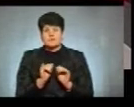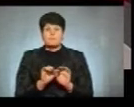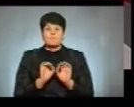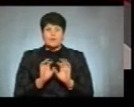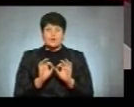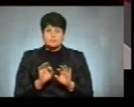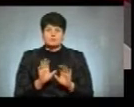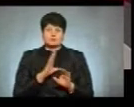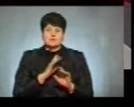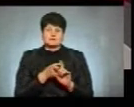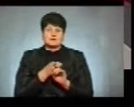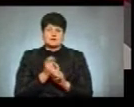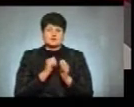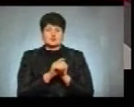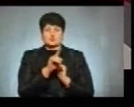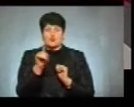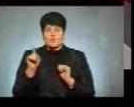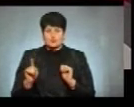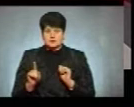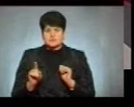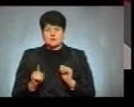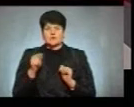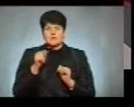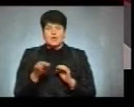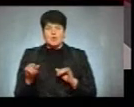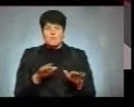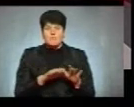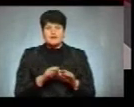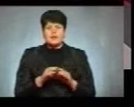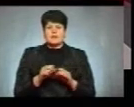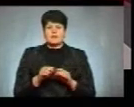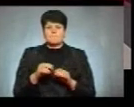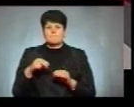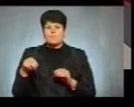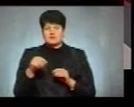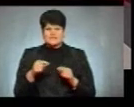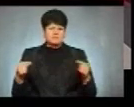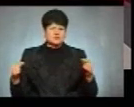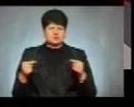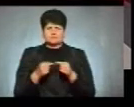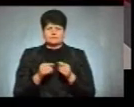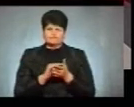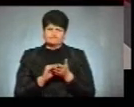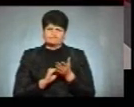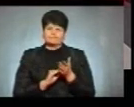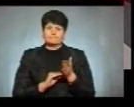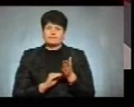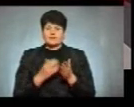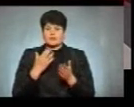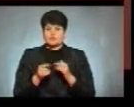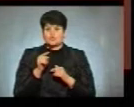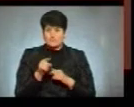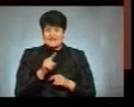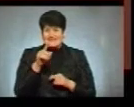проповідь стосувалася кожного. Тоді, як компанія Порошенка, вона максимально чітка і конкретна. Якщо він